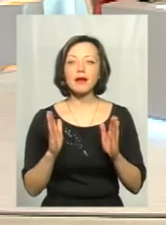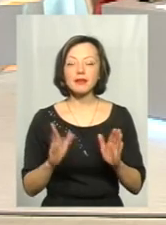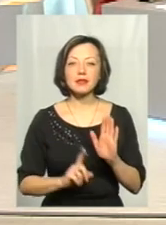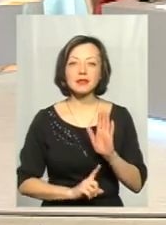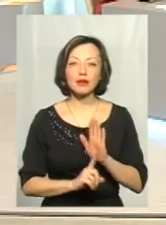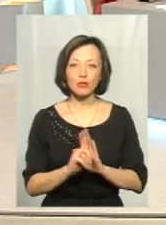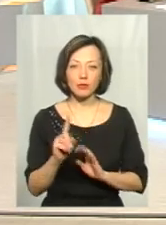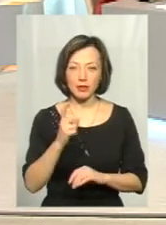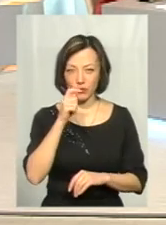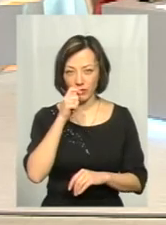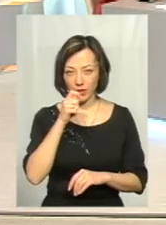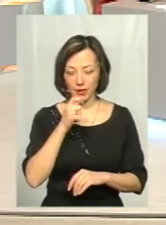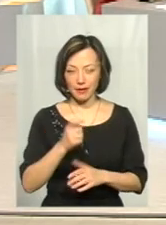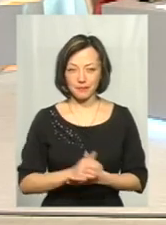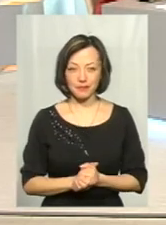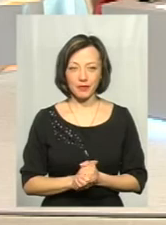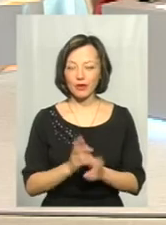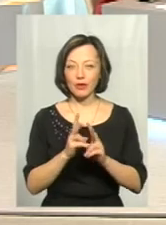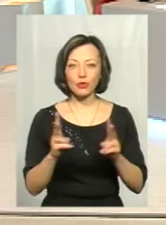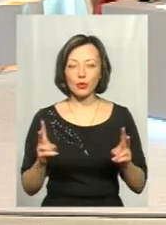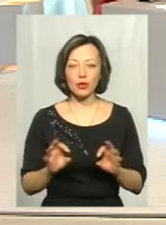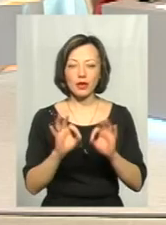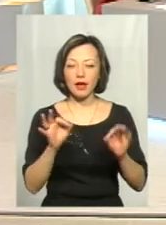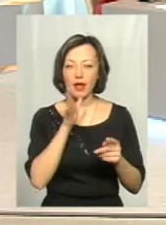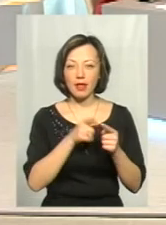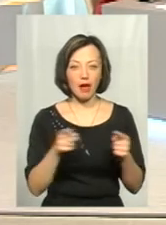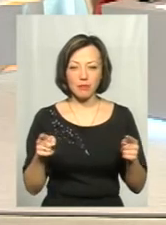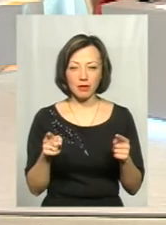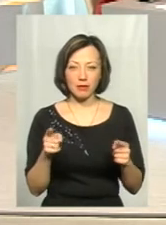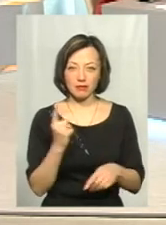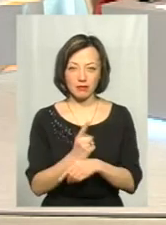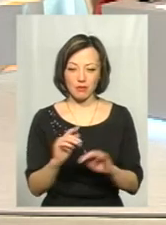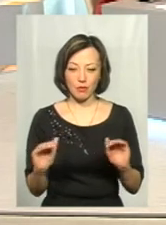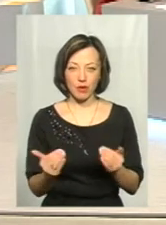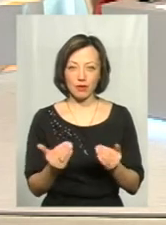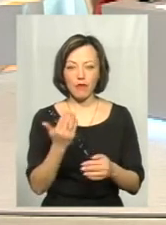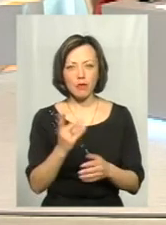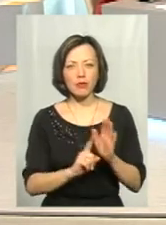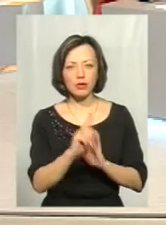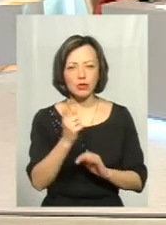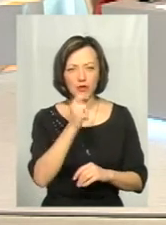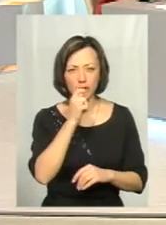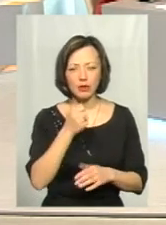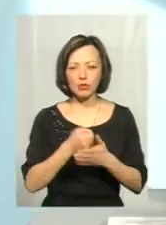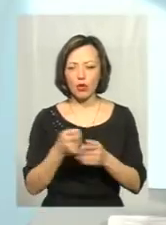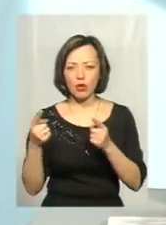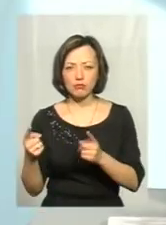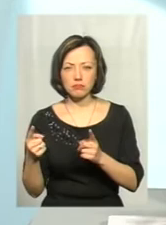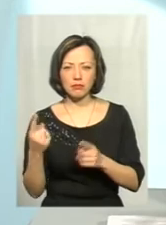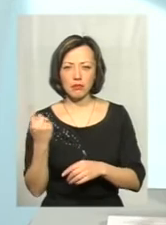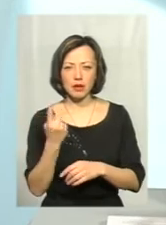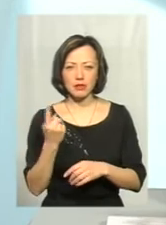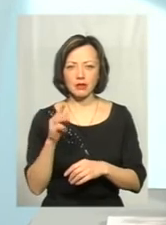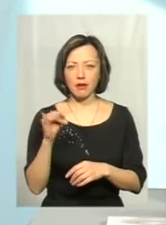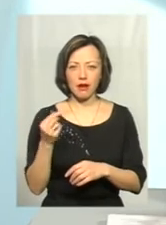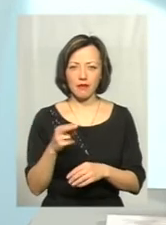з 1 квітня. Ніхто ніяких термінів не обмежує в підписанні, тобто, що вам з 1 квітня там, по